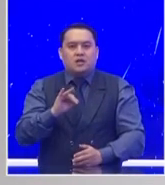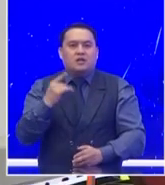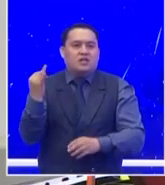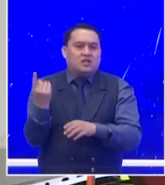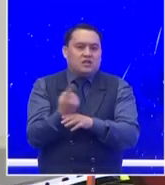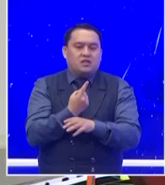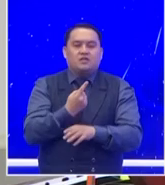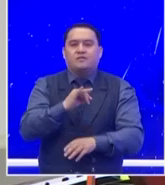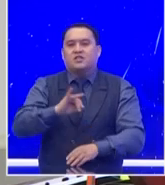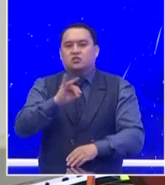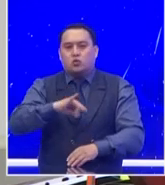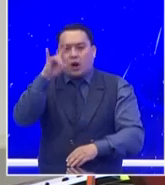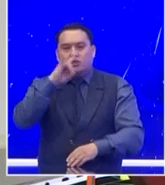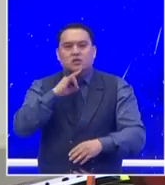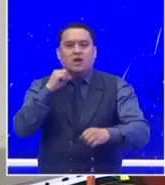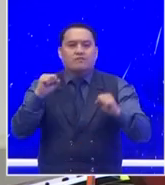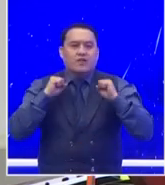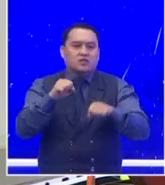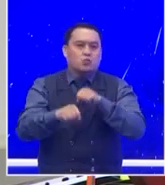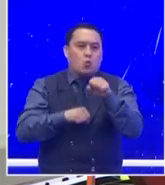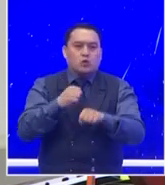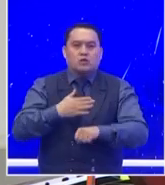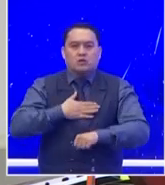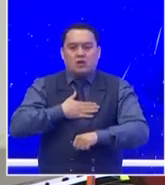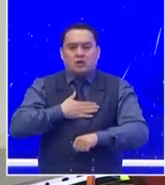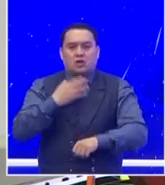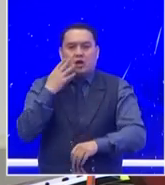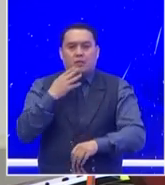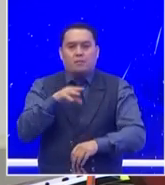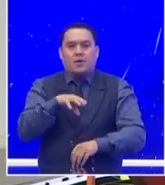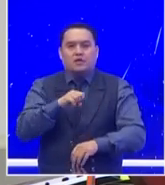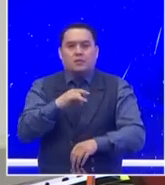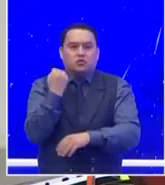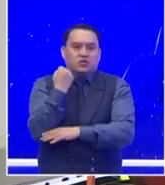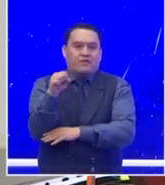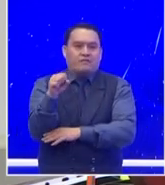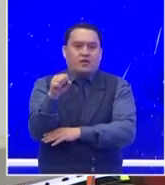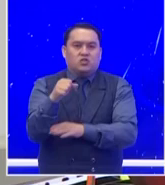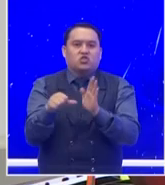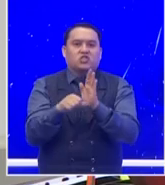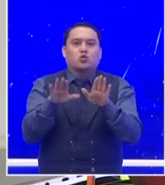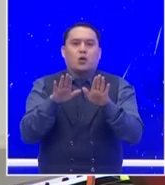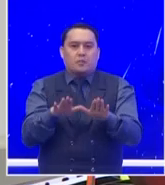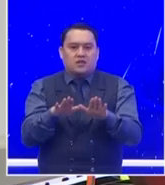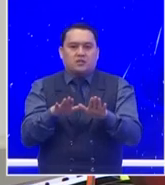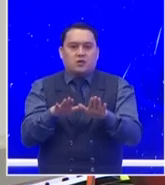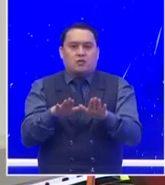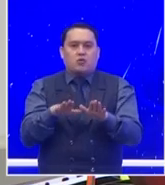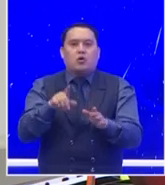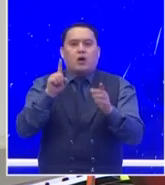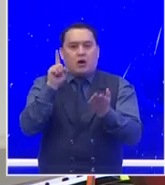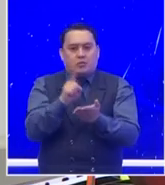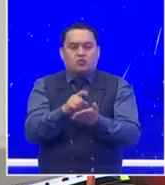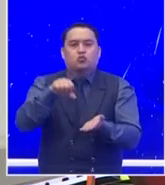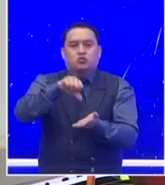истории казахстанского велоспорта наш воспитанник Пономарев Сергей завоевал 6 место и тем самым